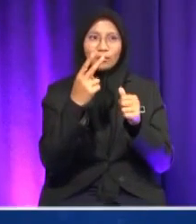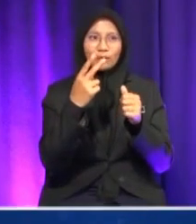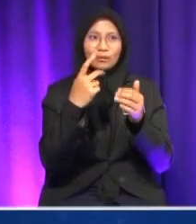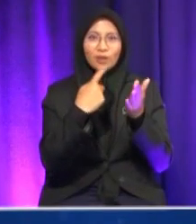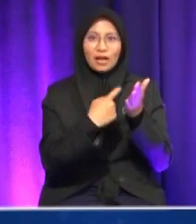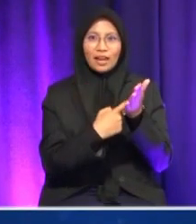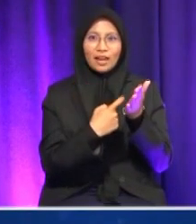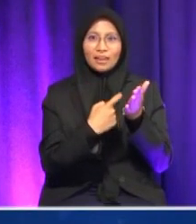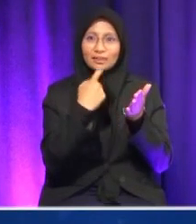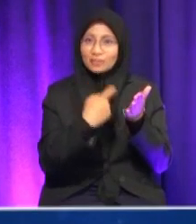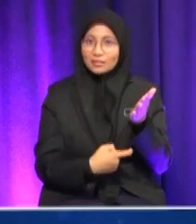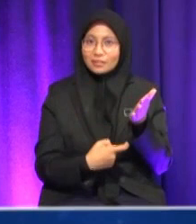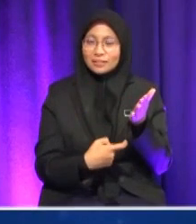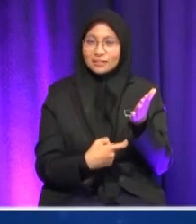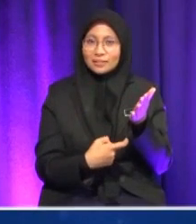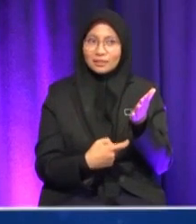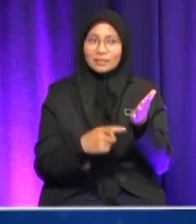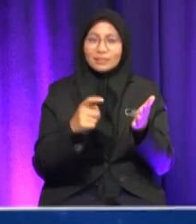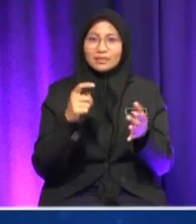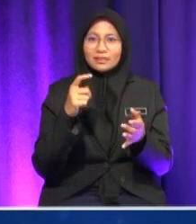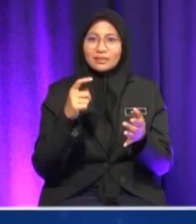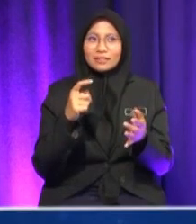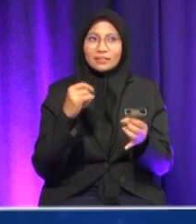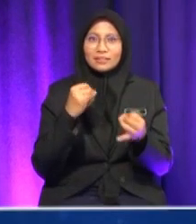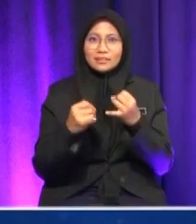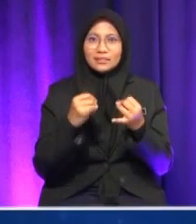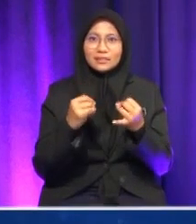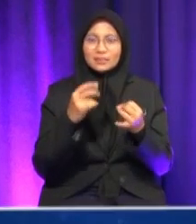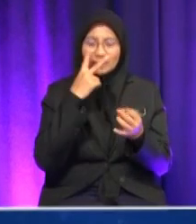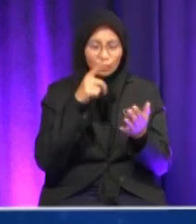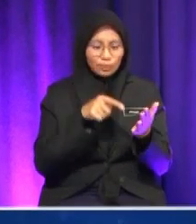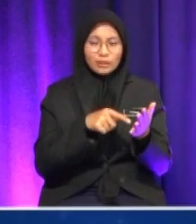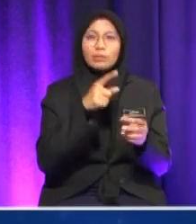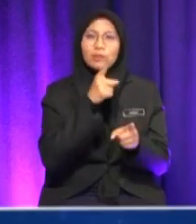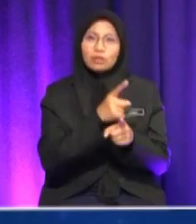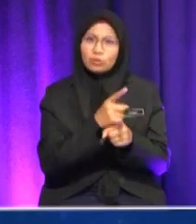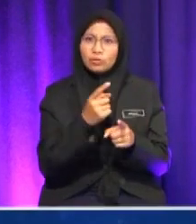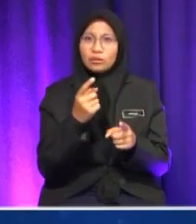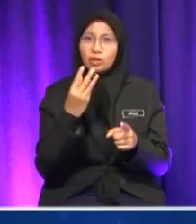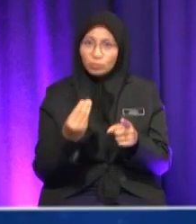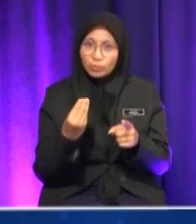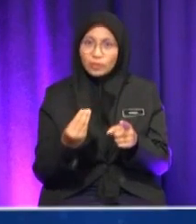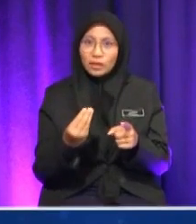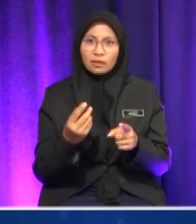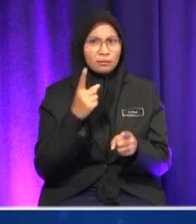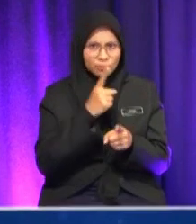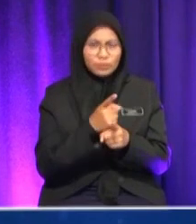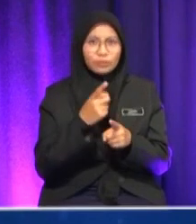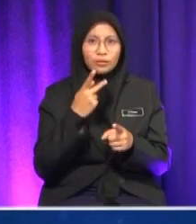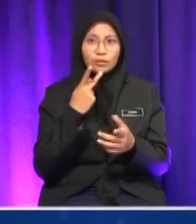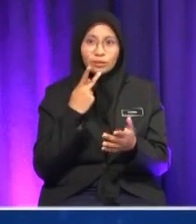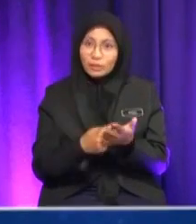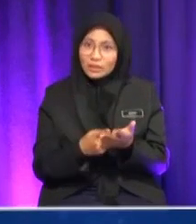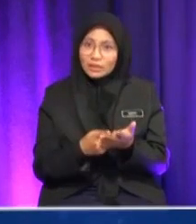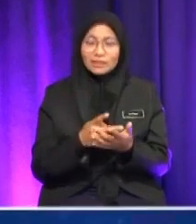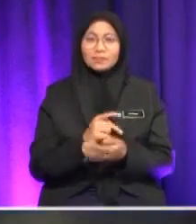dahulu bagi memastikan barang tersebut benar-benar murah dan berkualiti. Betul. Bagaimana pula Ju akan menggunakan perkara ini